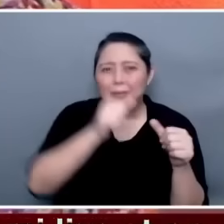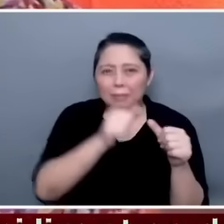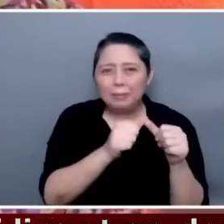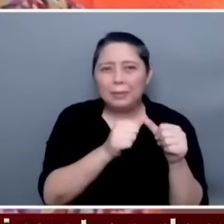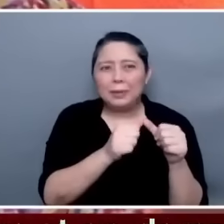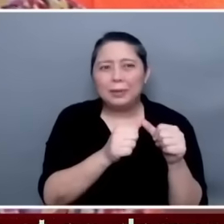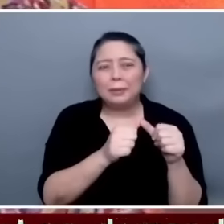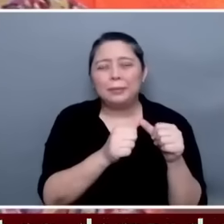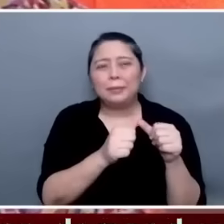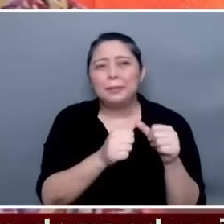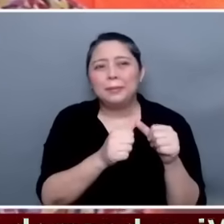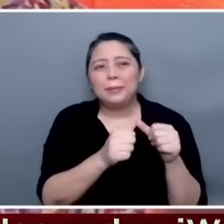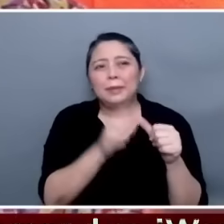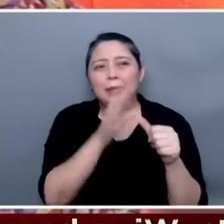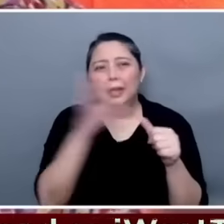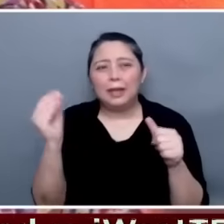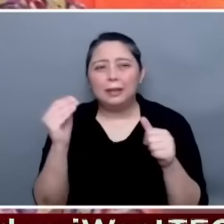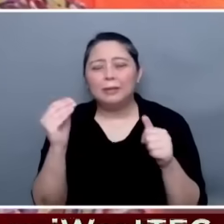ang alam namin na